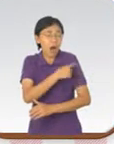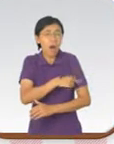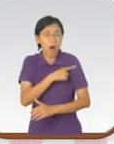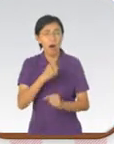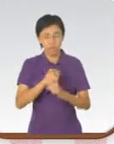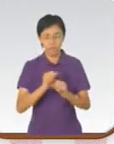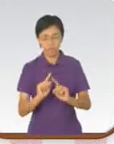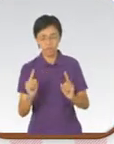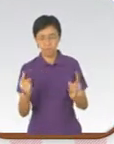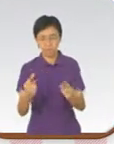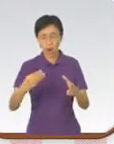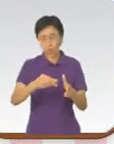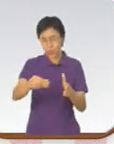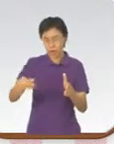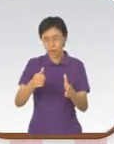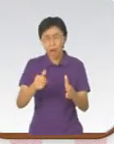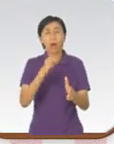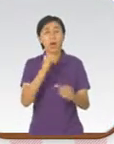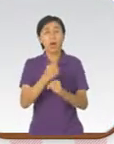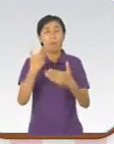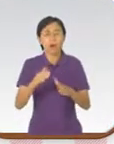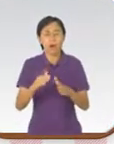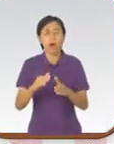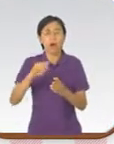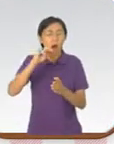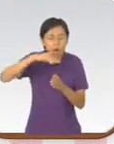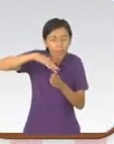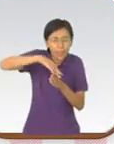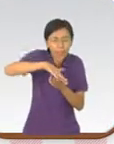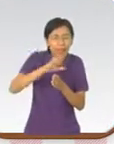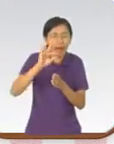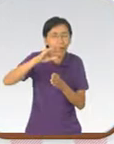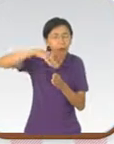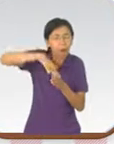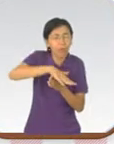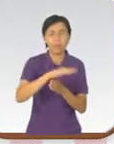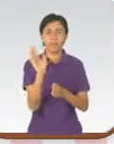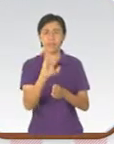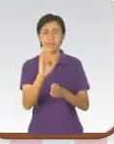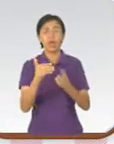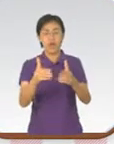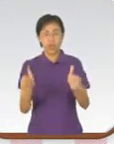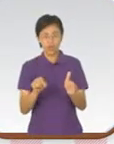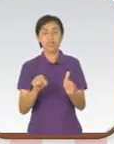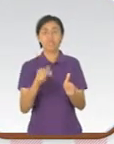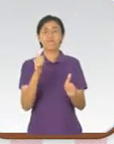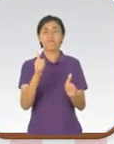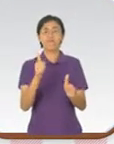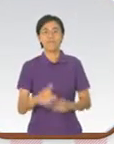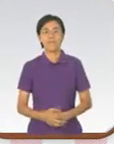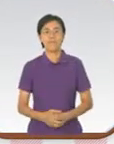ปเลยเนี่ยกว่าจะร้อนกว่าจะอะไรเสร็จปรากฏว่าไหลลงมากองอยู่ข้างๆใช่ แต่ของเราตอนนี้พอดีอยู่ใช่ไหมคะ ได้อยู่ค่ะ